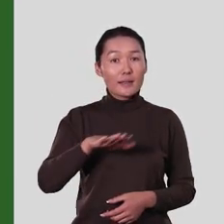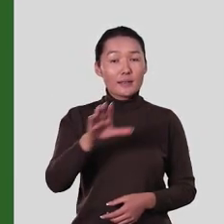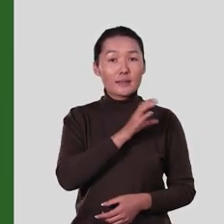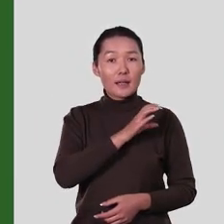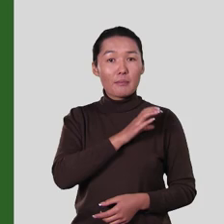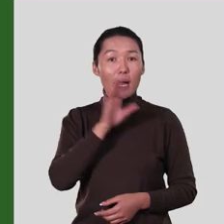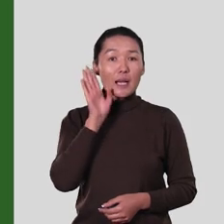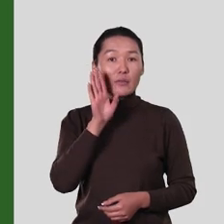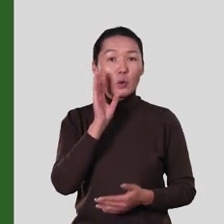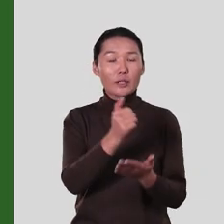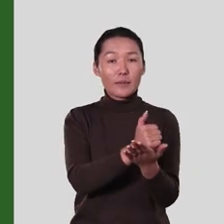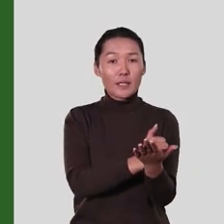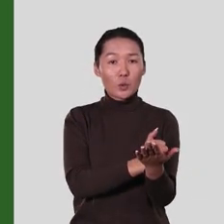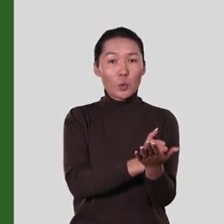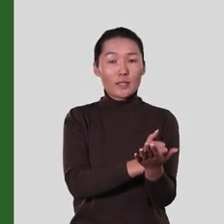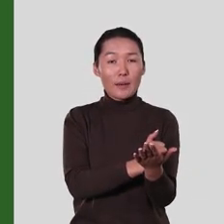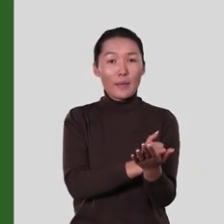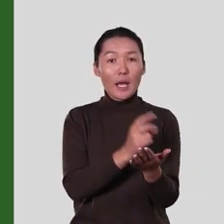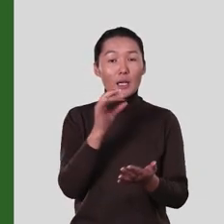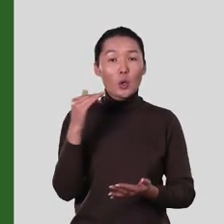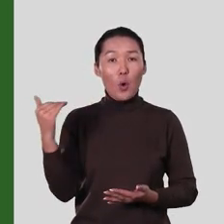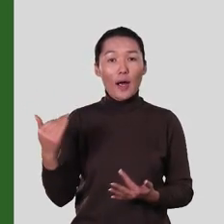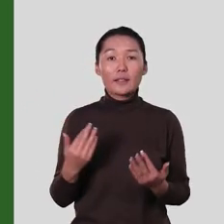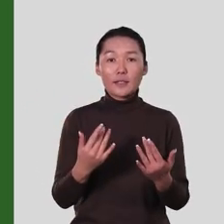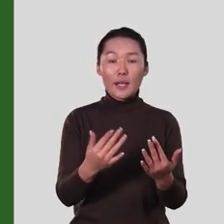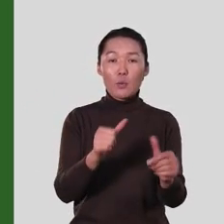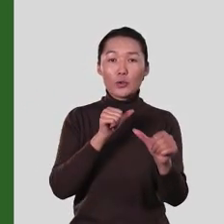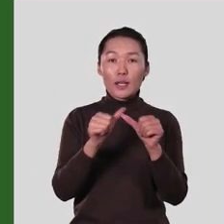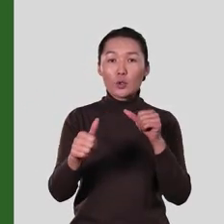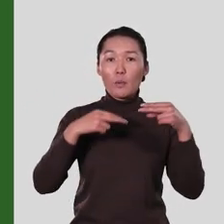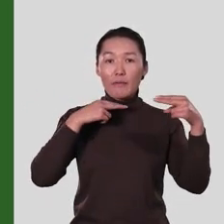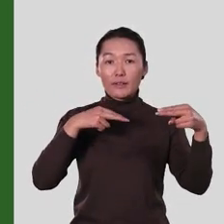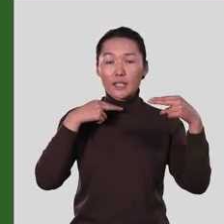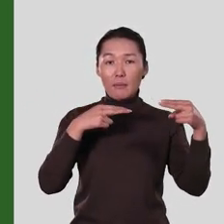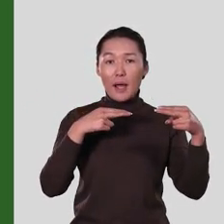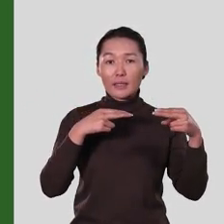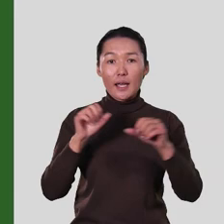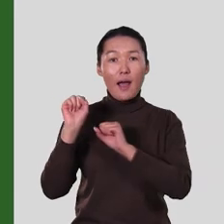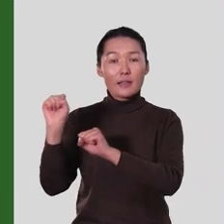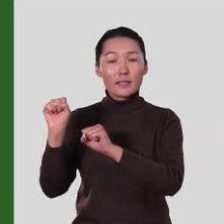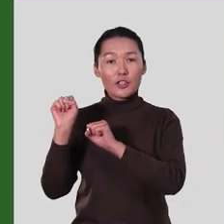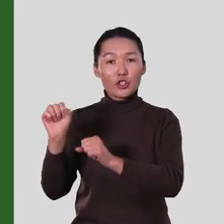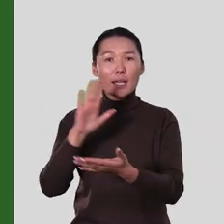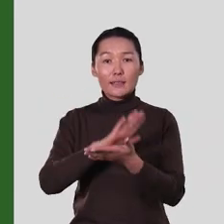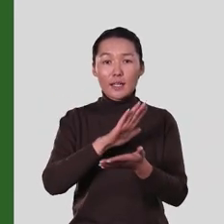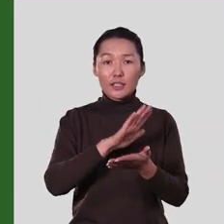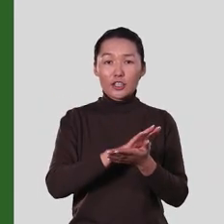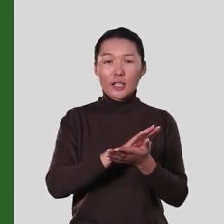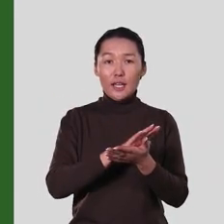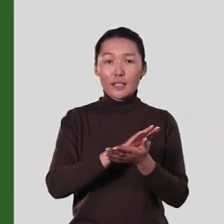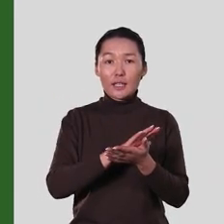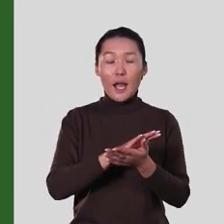богат водными ресурсами, но они требуют особого внимания, защиты от загрязнения